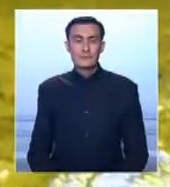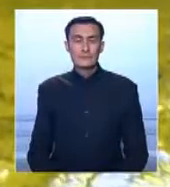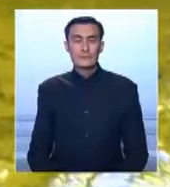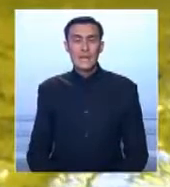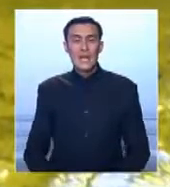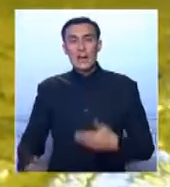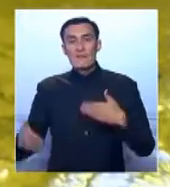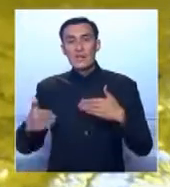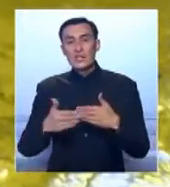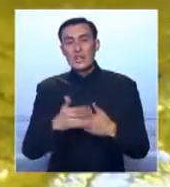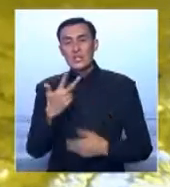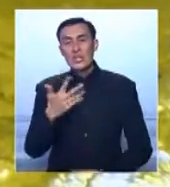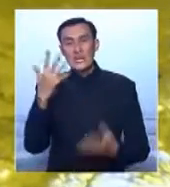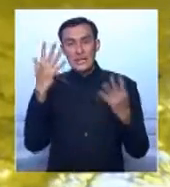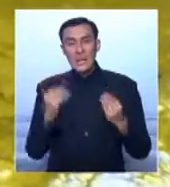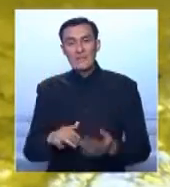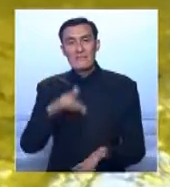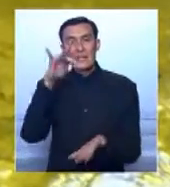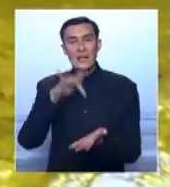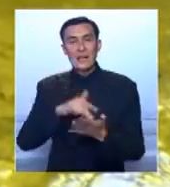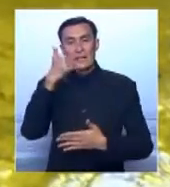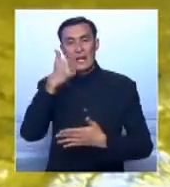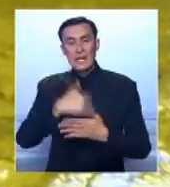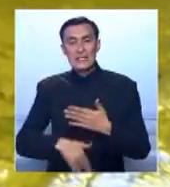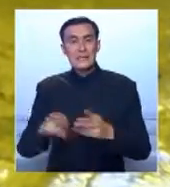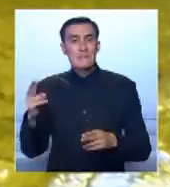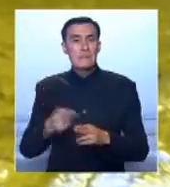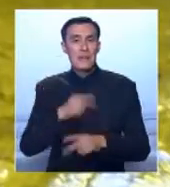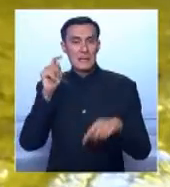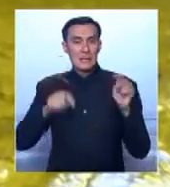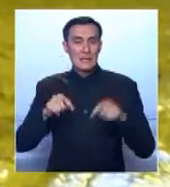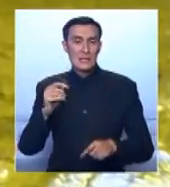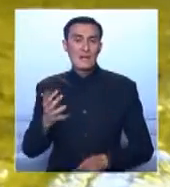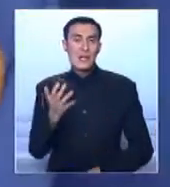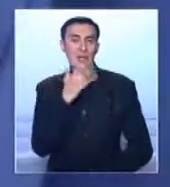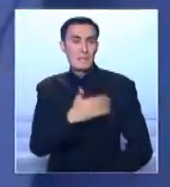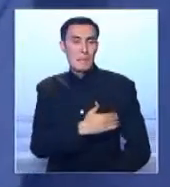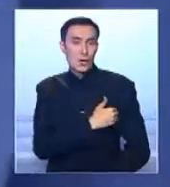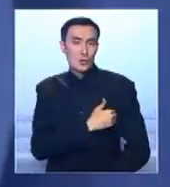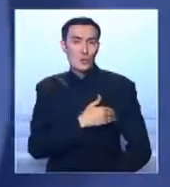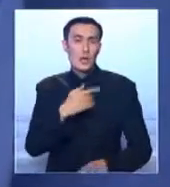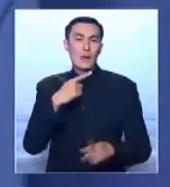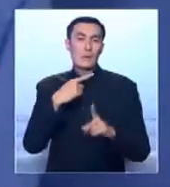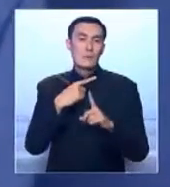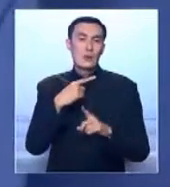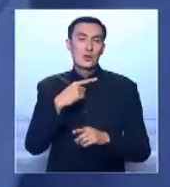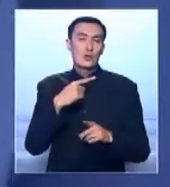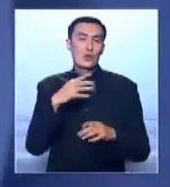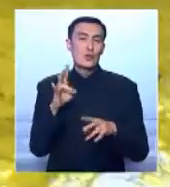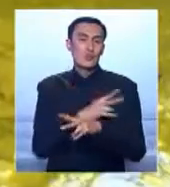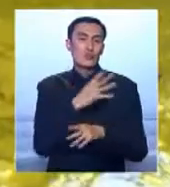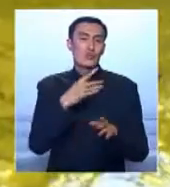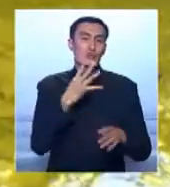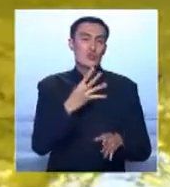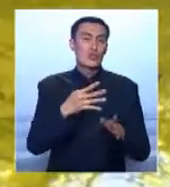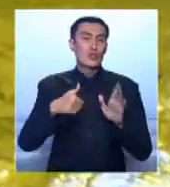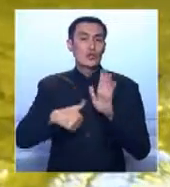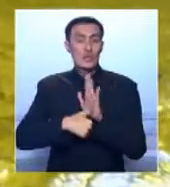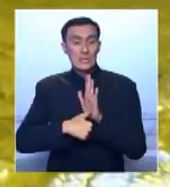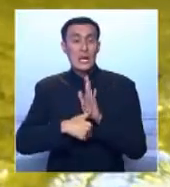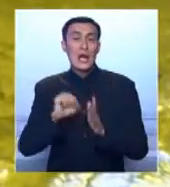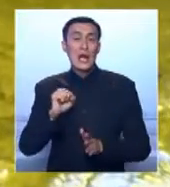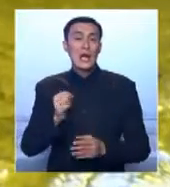В ближайшие три дня в столице ожидается погода без осадков. Температура ночью 4-6, температура днем